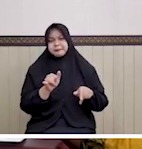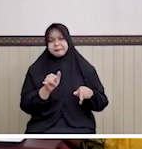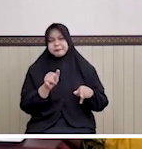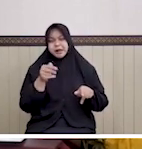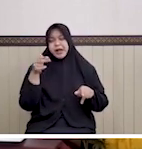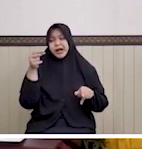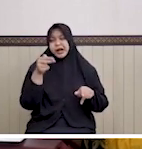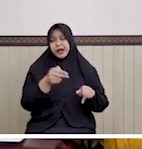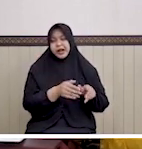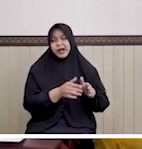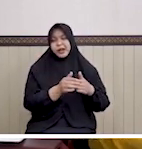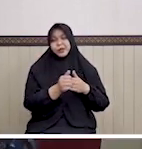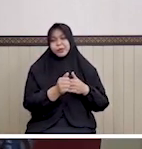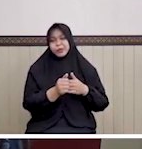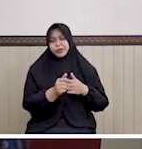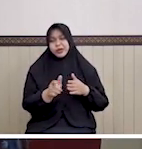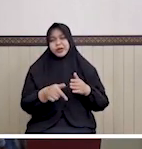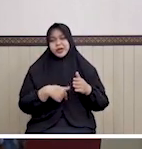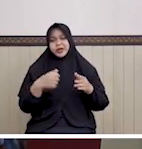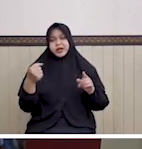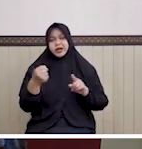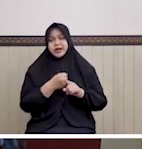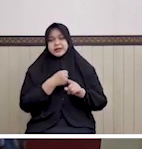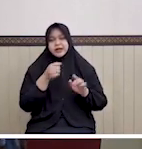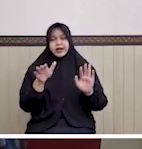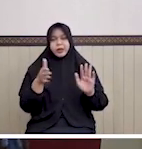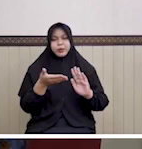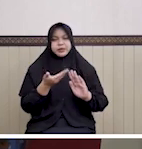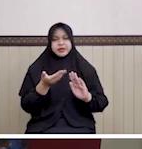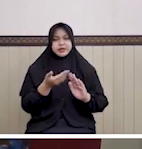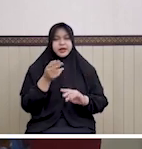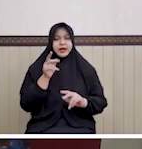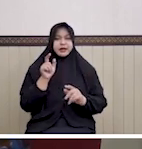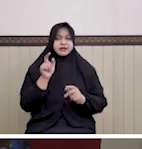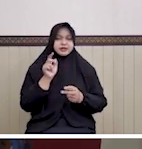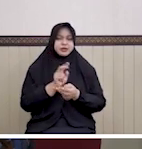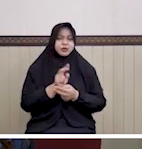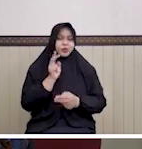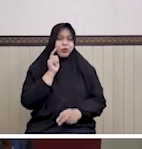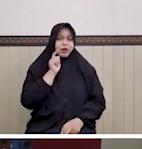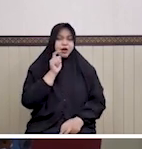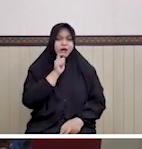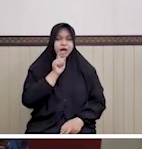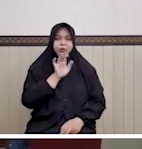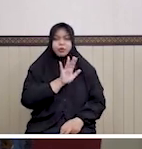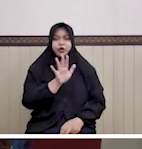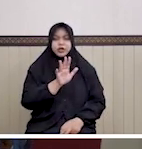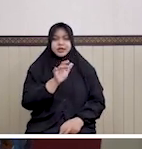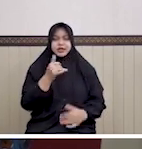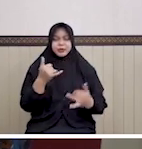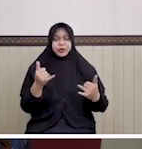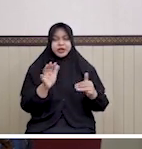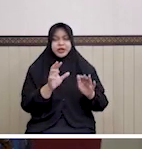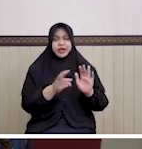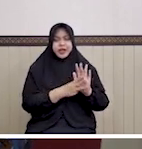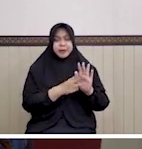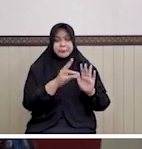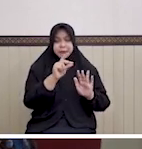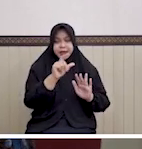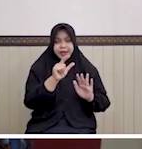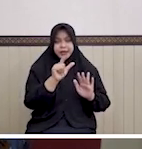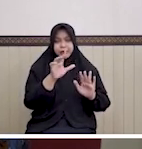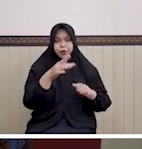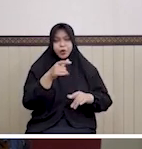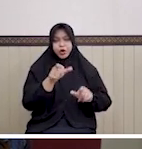benar-benar itu adalah suatu bentuk kekerasan ataupun pelecehan seksual sekarang tidak hanya Mr ya sebenarnya yang yang